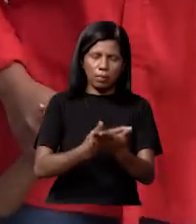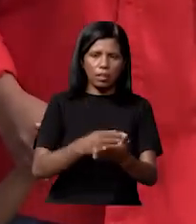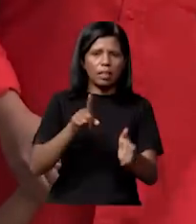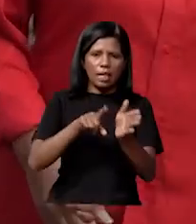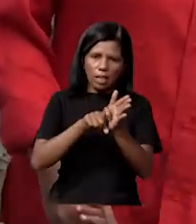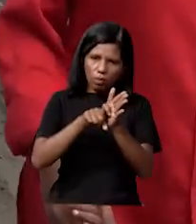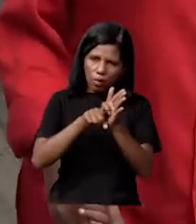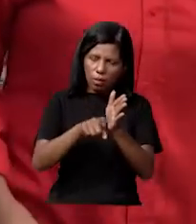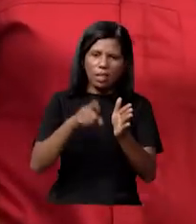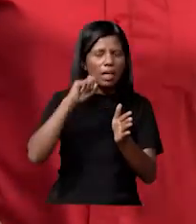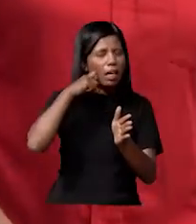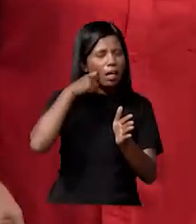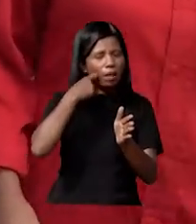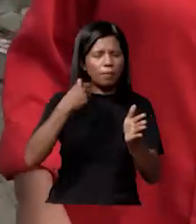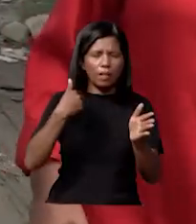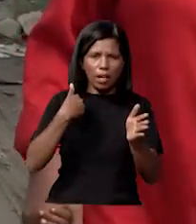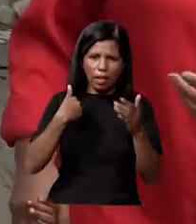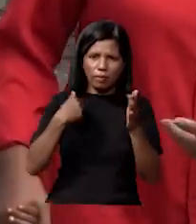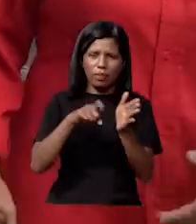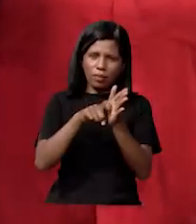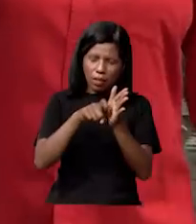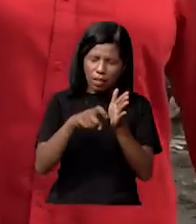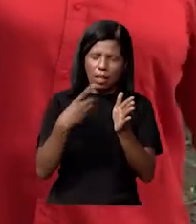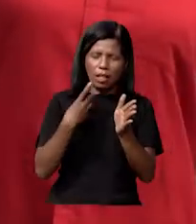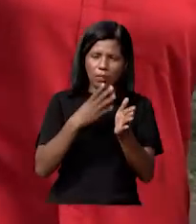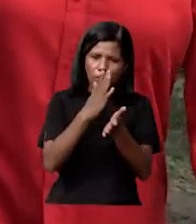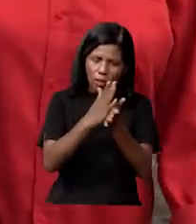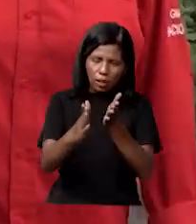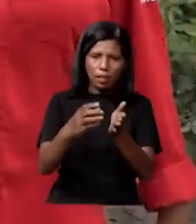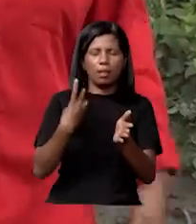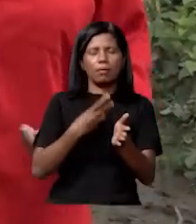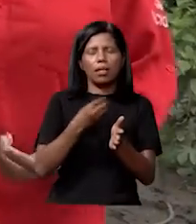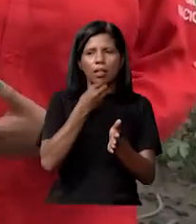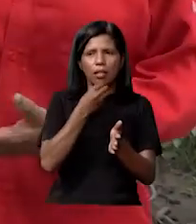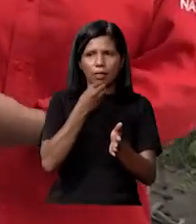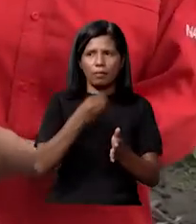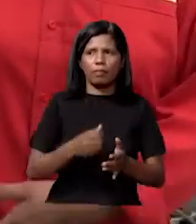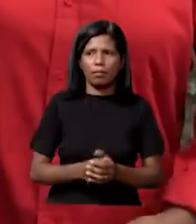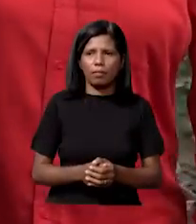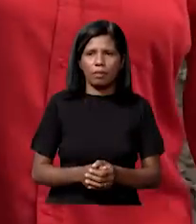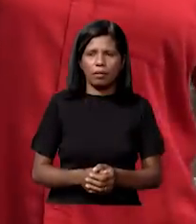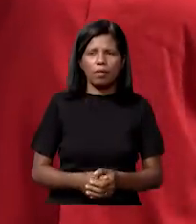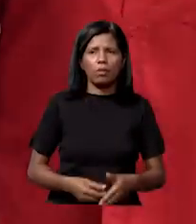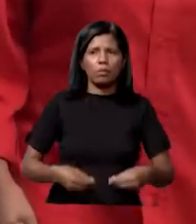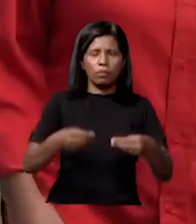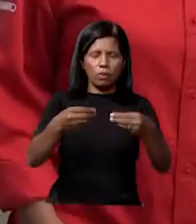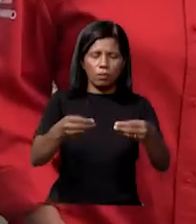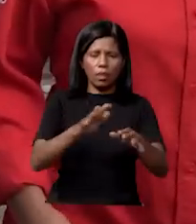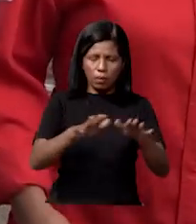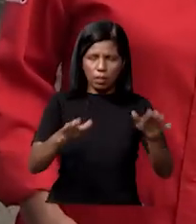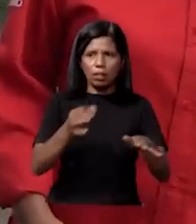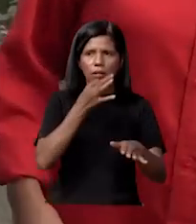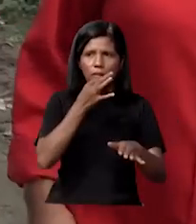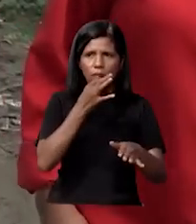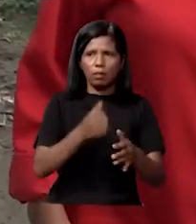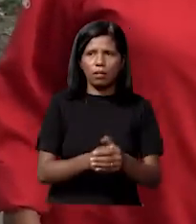apel musane san hili hot race to hotu mai sab han labar sir han hotu hanka lor bo